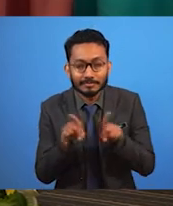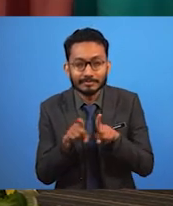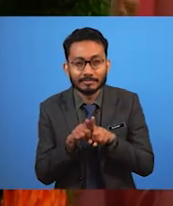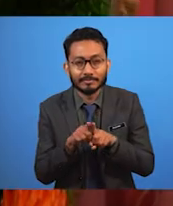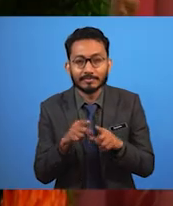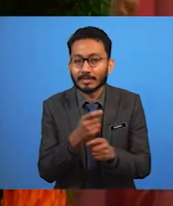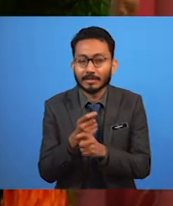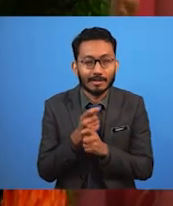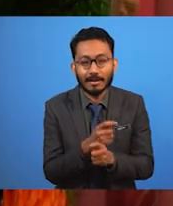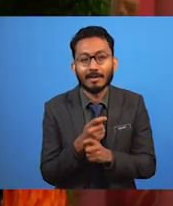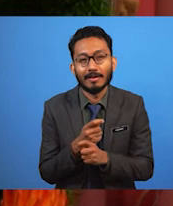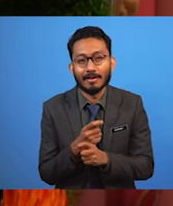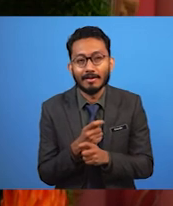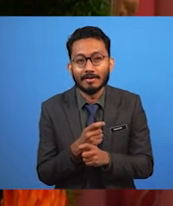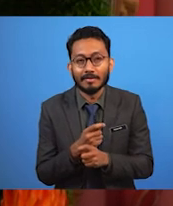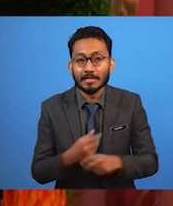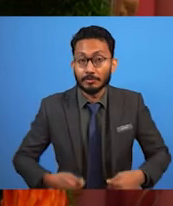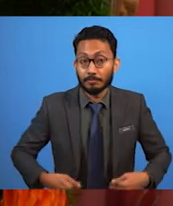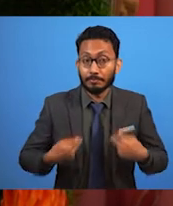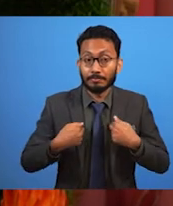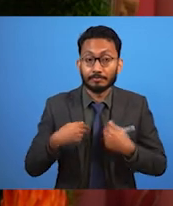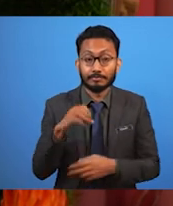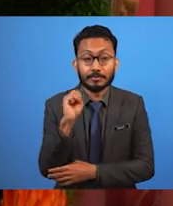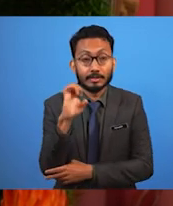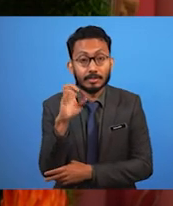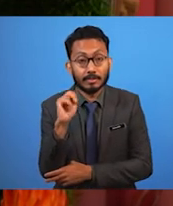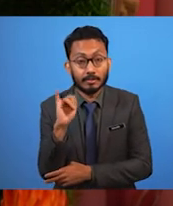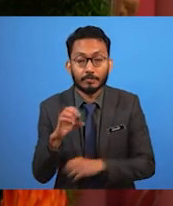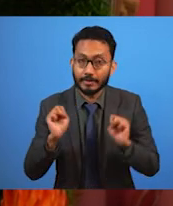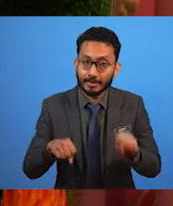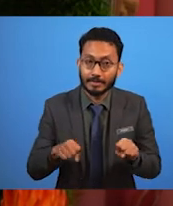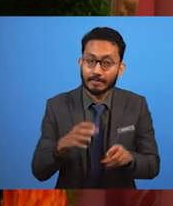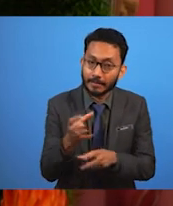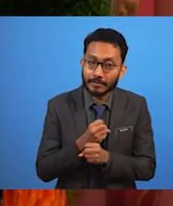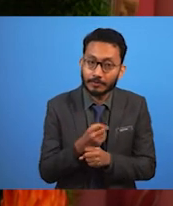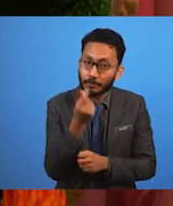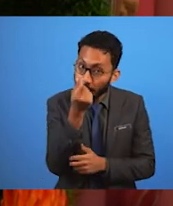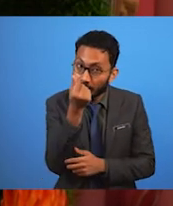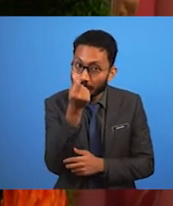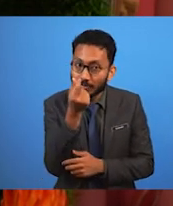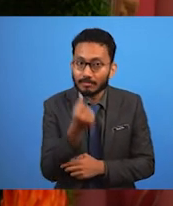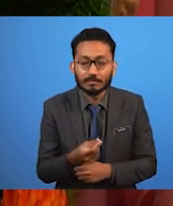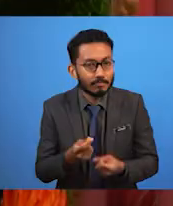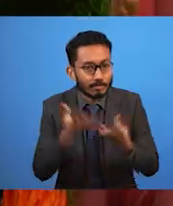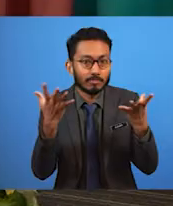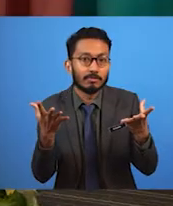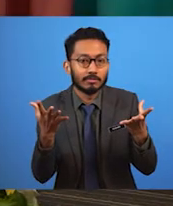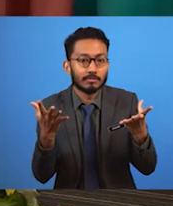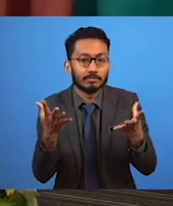ini. Penternakan hidupan seni mampu menjana pendapatan dan boleh dibiak secara